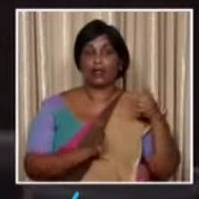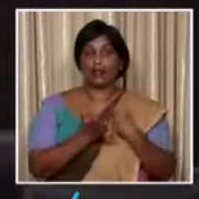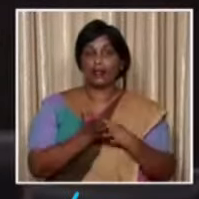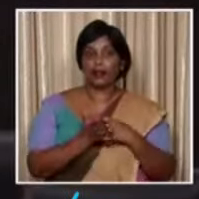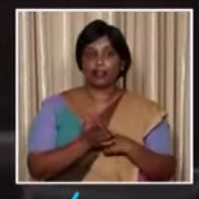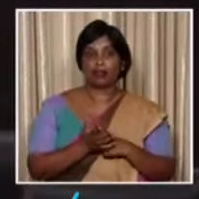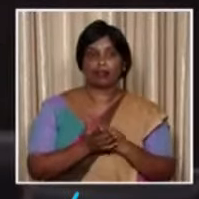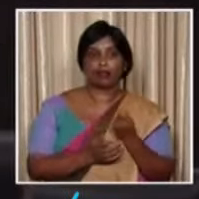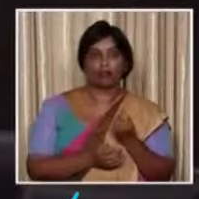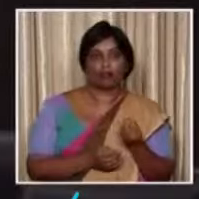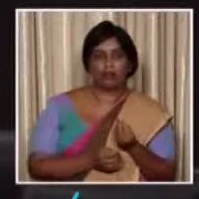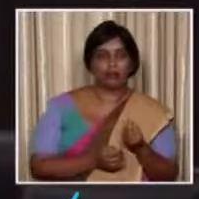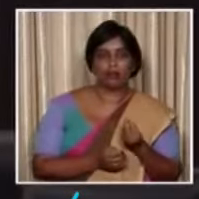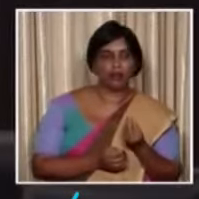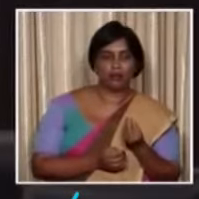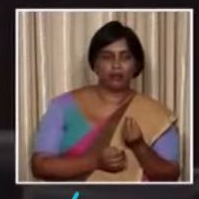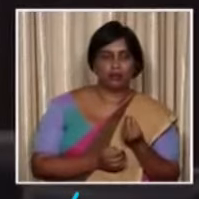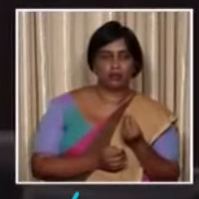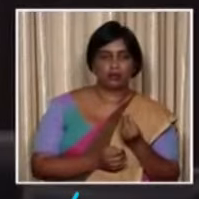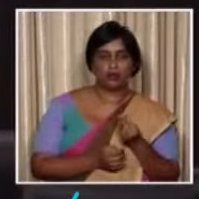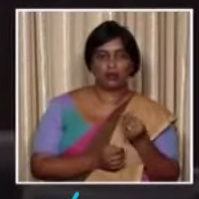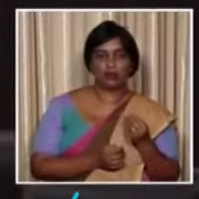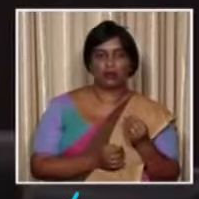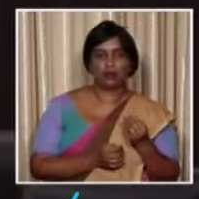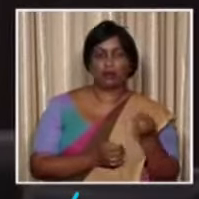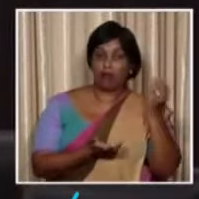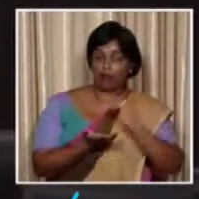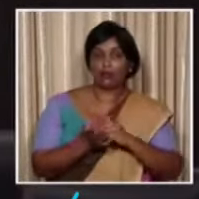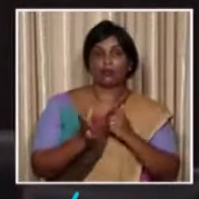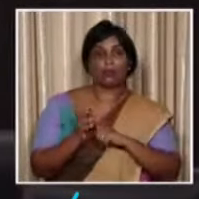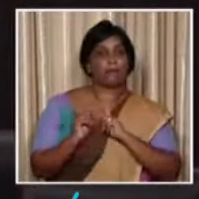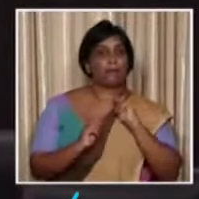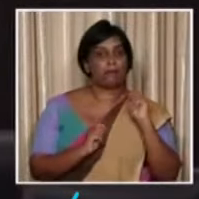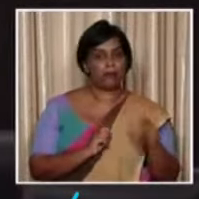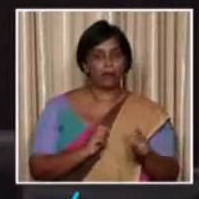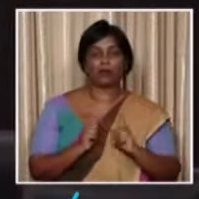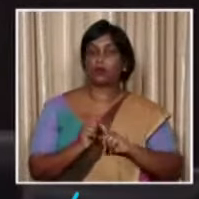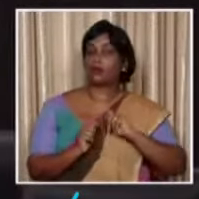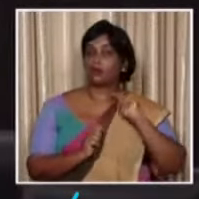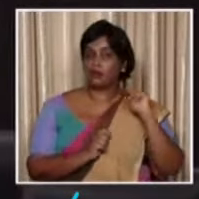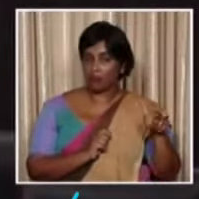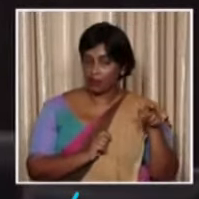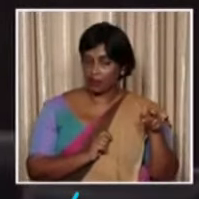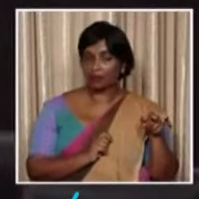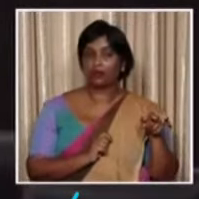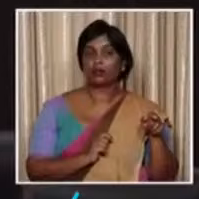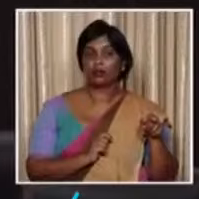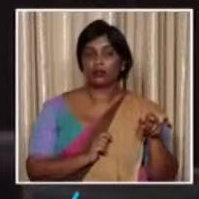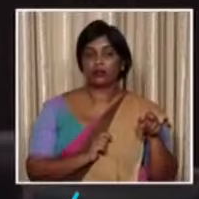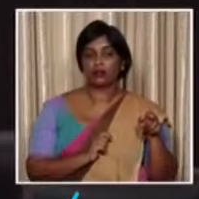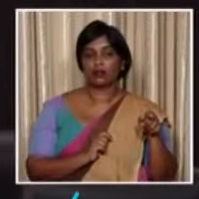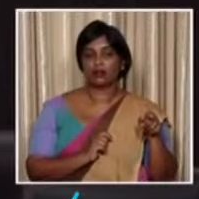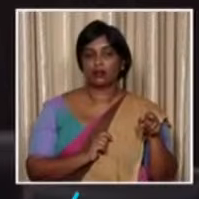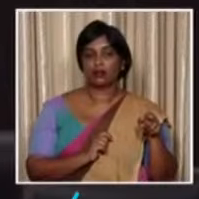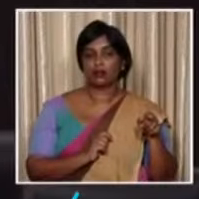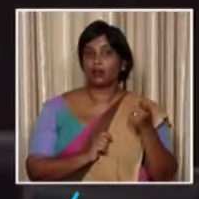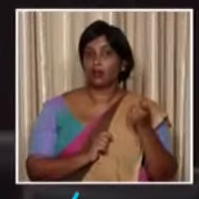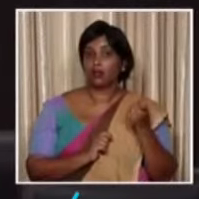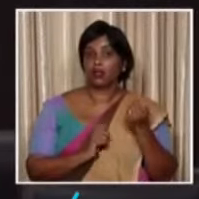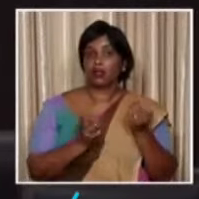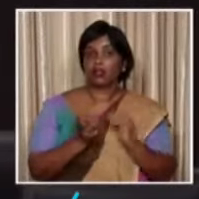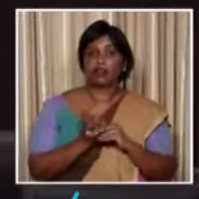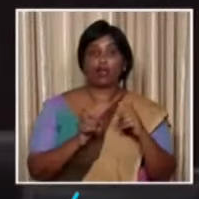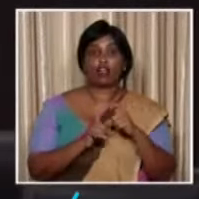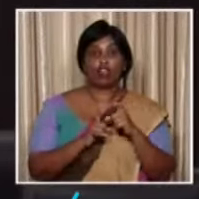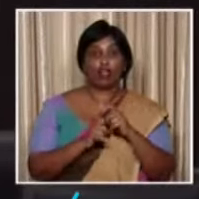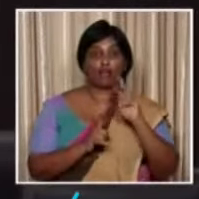ගාන මදි ඒ එකක් ගෙවන්න කියලා. ඒක ගෙවලා තියෙනවා වැලියු කරලා තියෙනවා තව